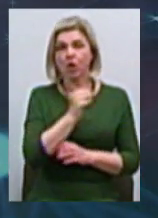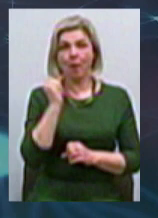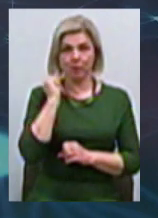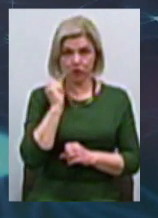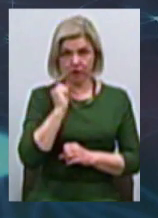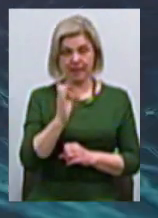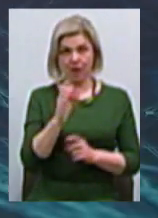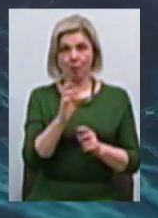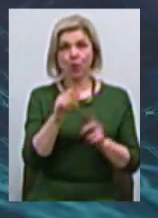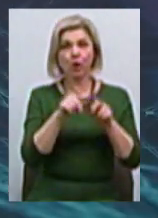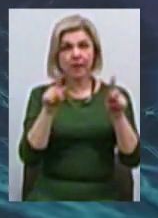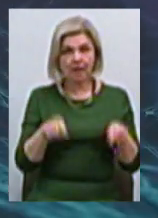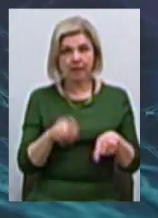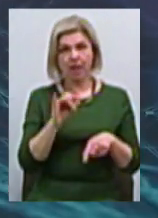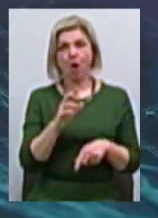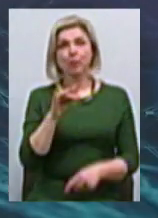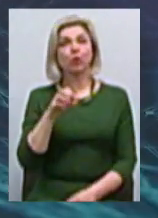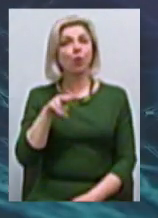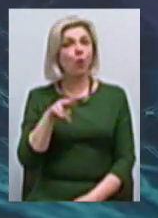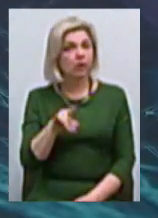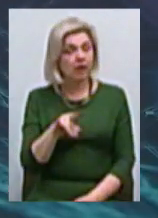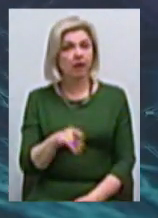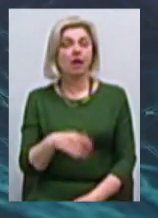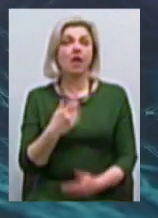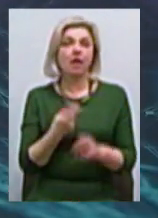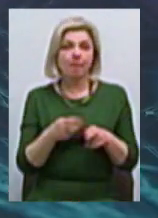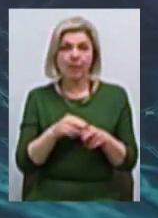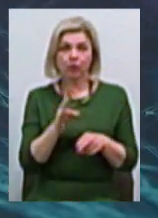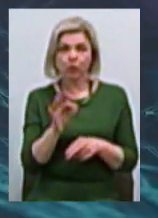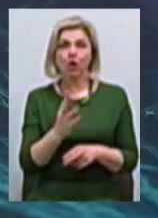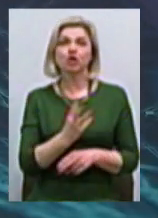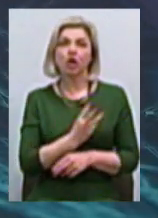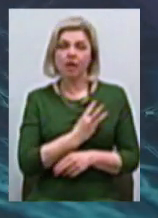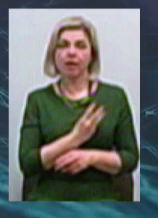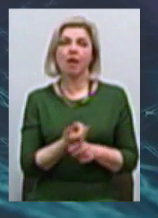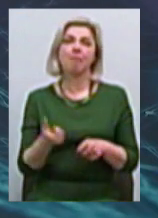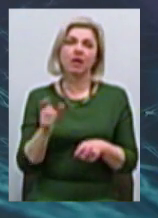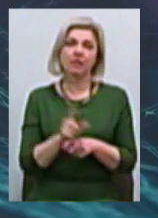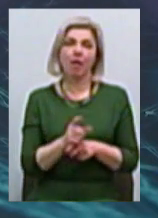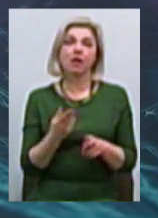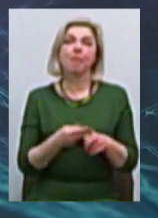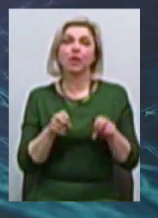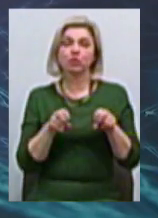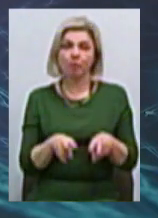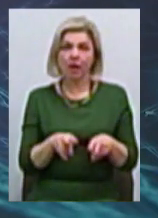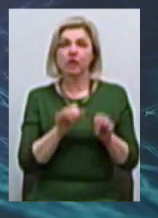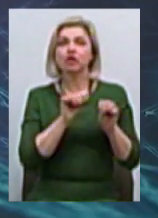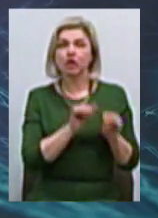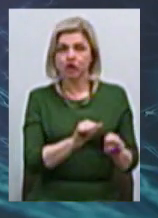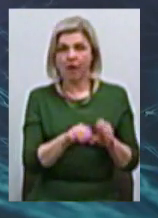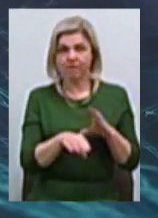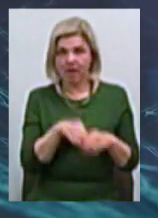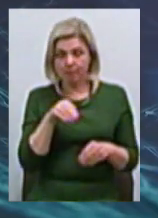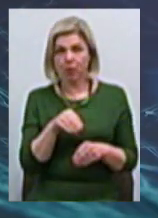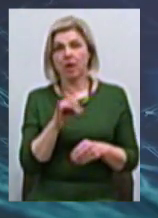с бюллетенями и протоколами. То есть именно вот желание максимально обезопасить, вот уже защитить выбор,